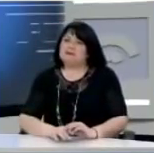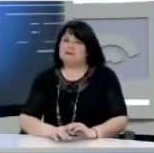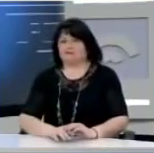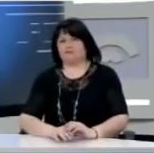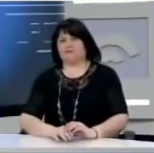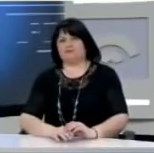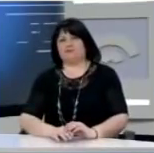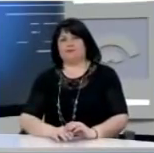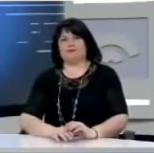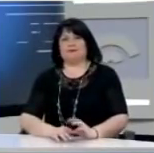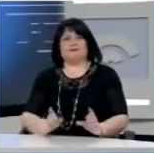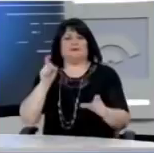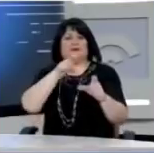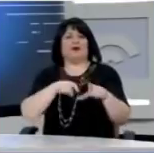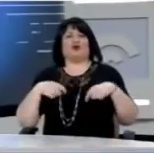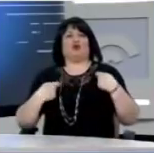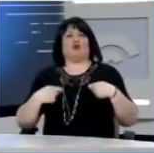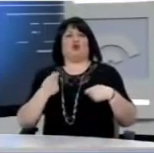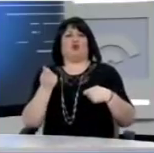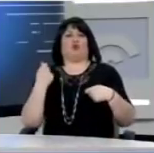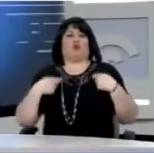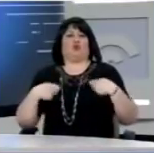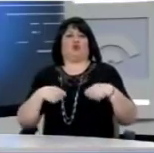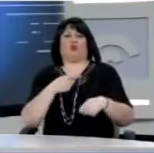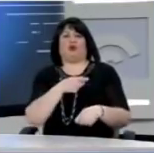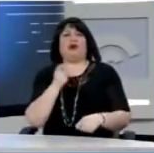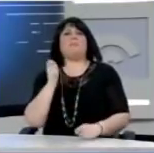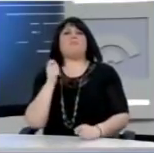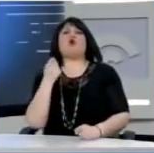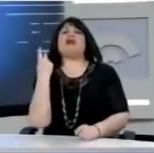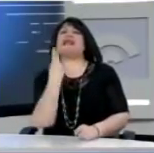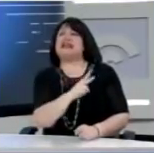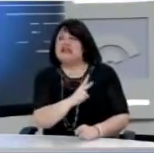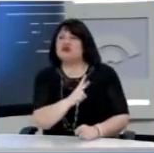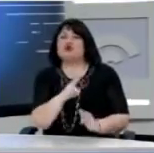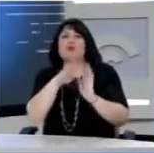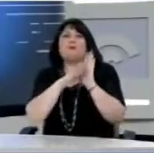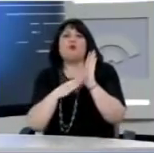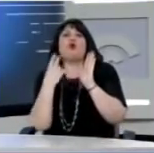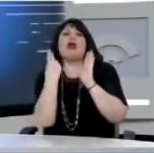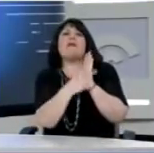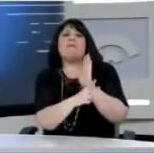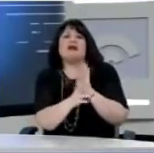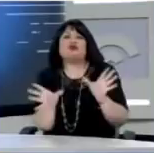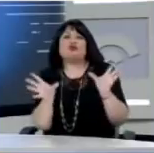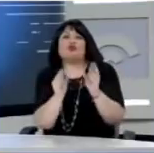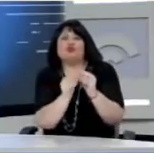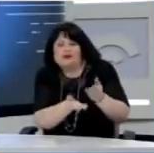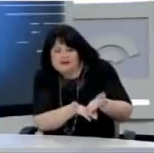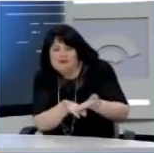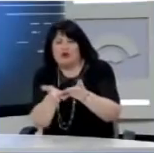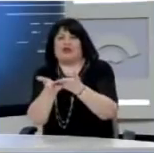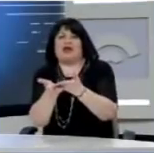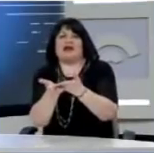ότι είστε μέρος της ελίτ. Το πρόβλημά σας είναι ότι η πολιτική σας και το πρόγραμμά σας ευνοούν κατάφορα